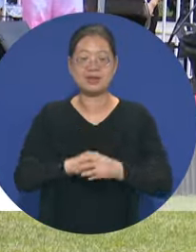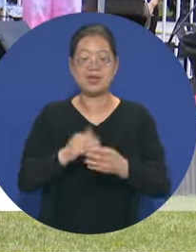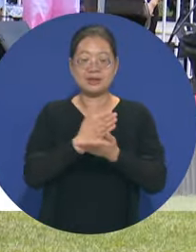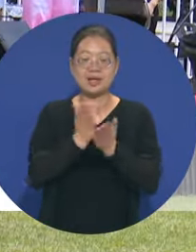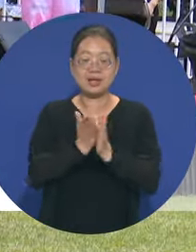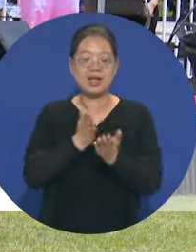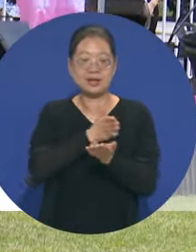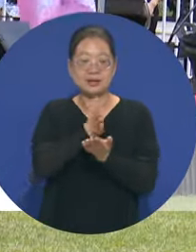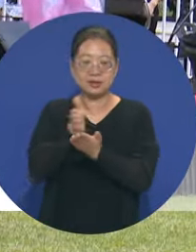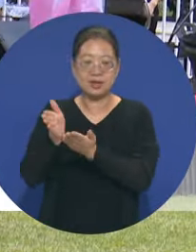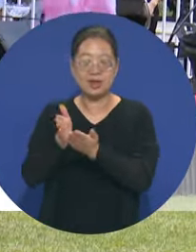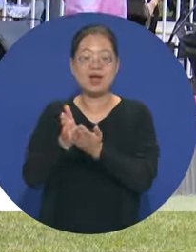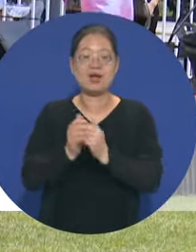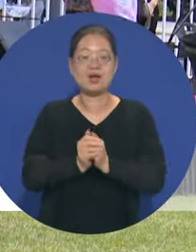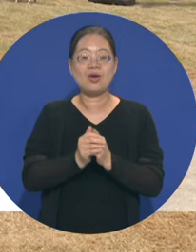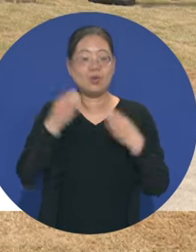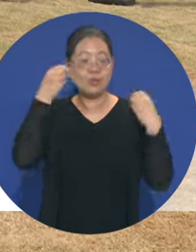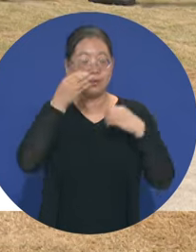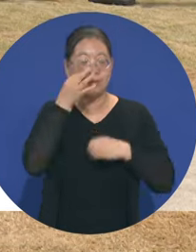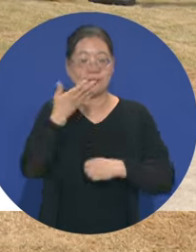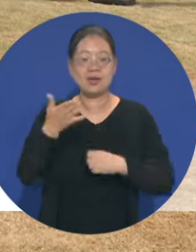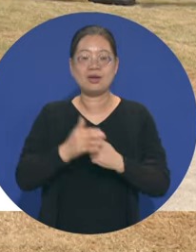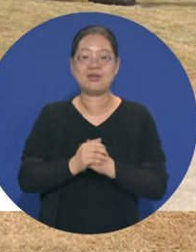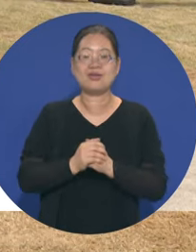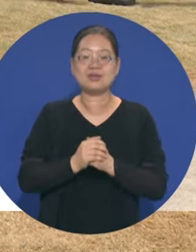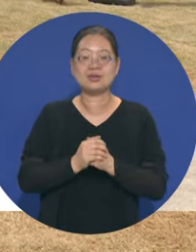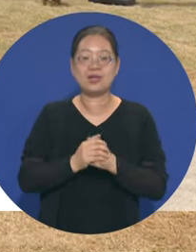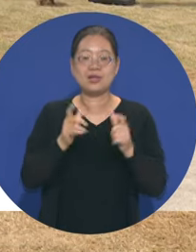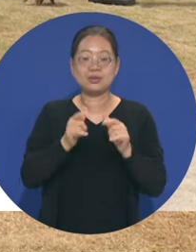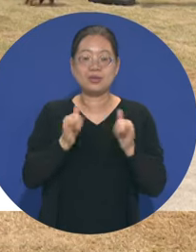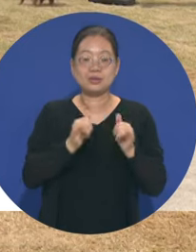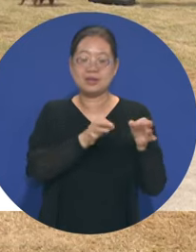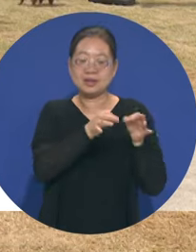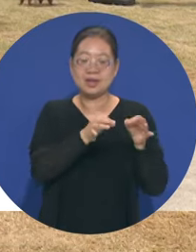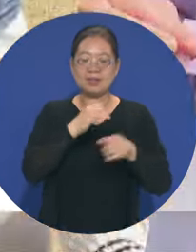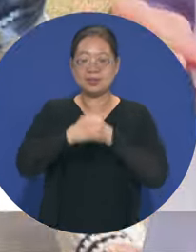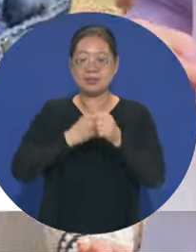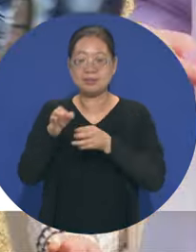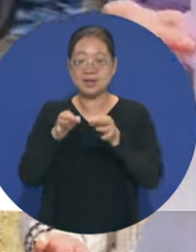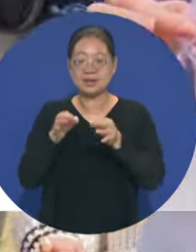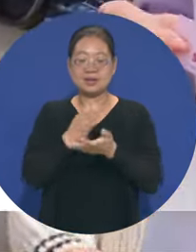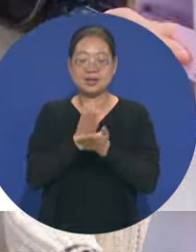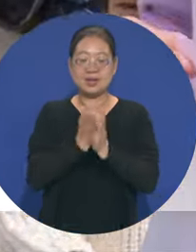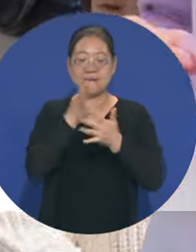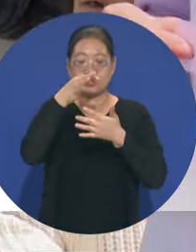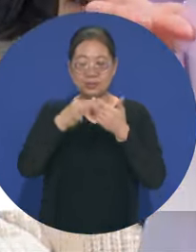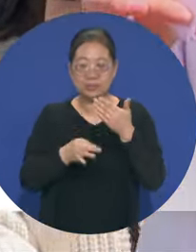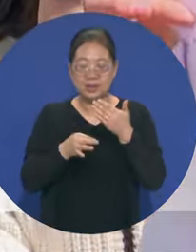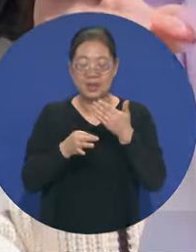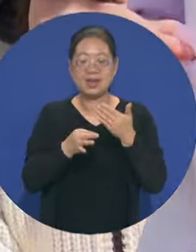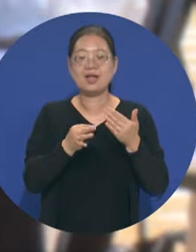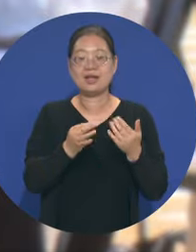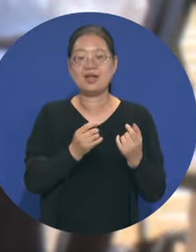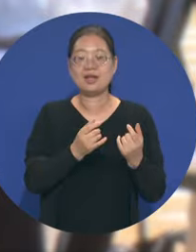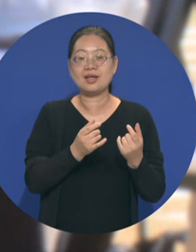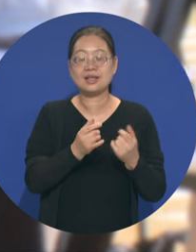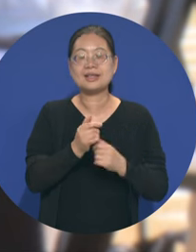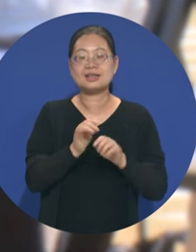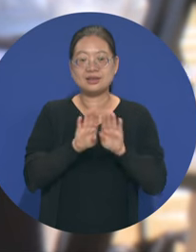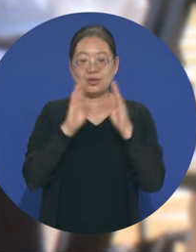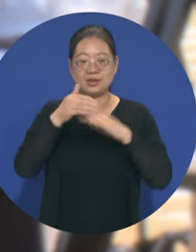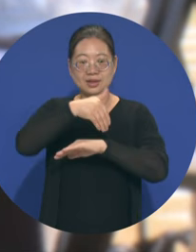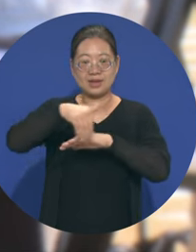다양한 장르의 공연이 펼쳐집니다 이외에도 도민 마켓 플리마켓 등 체로 프로그램도 함께 운영될